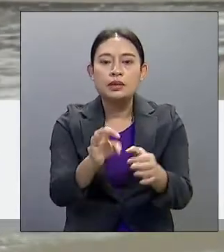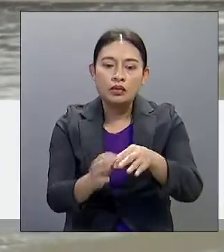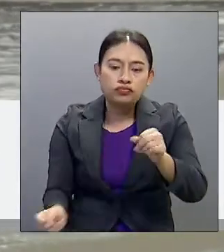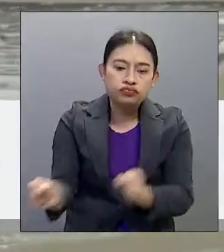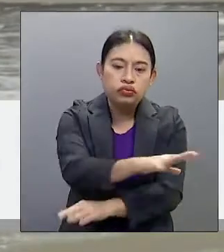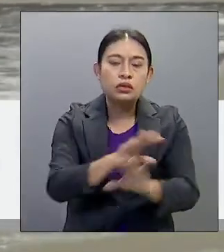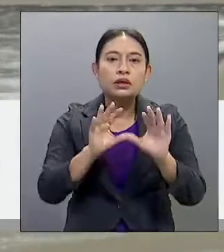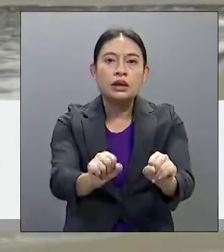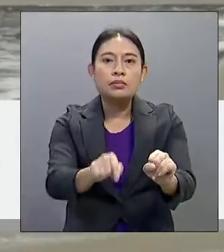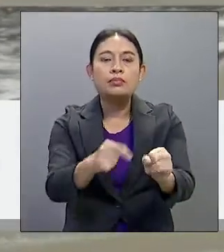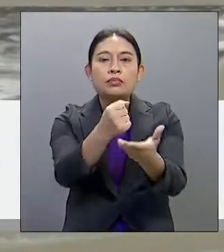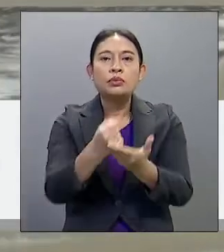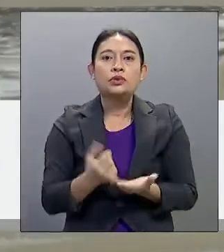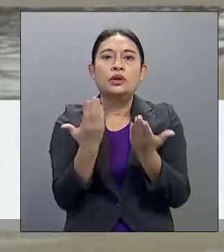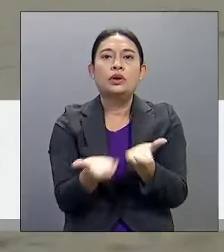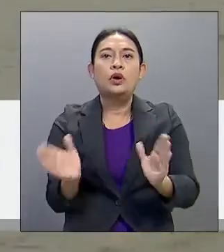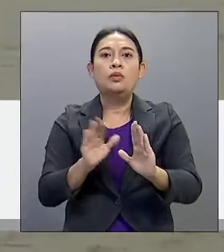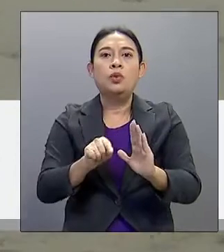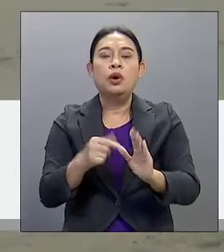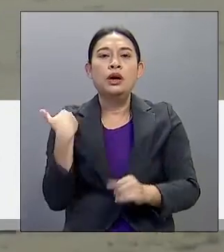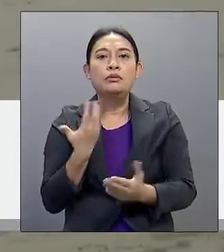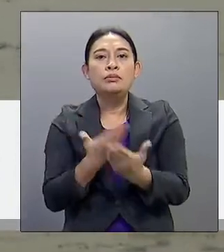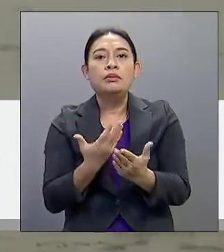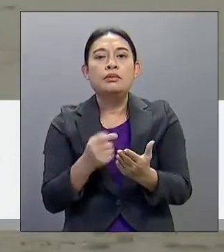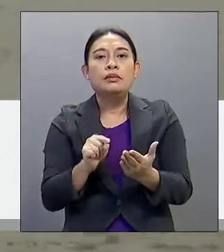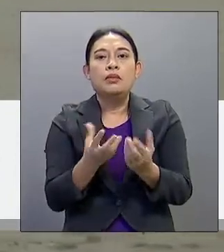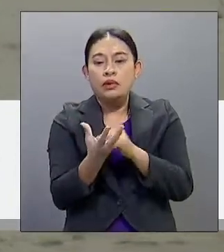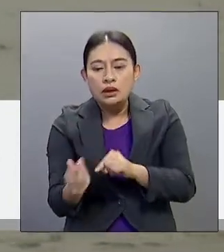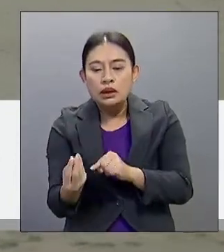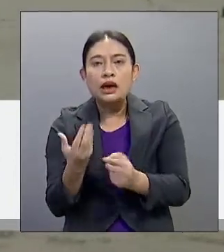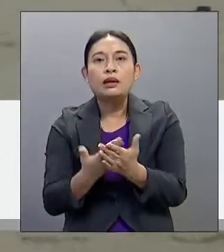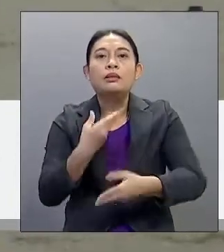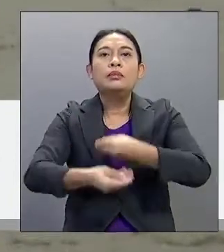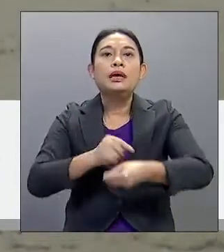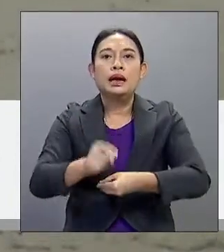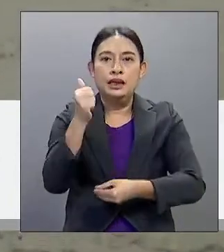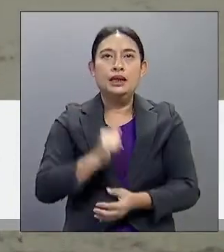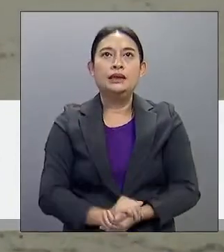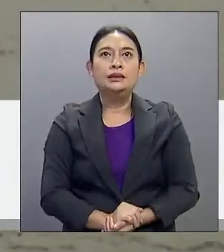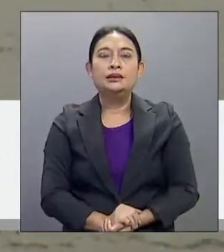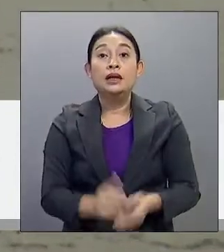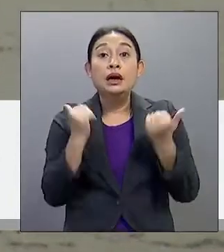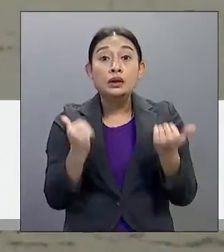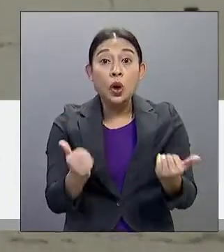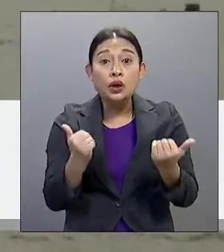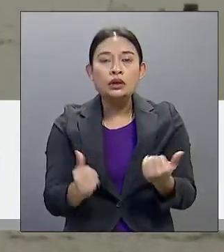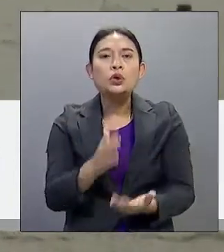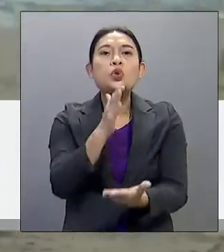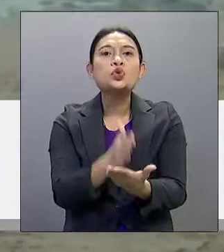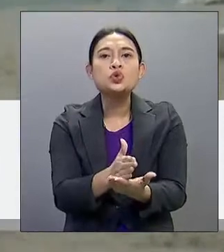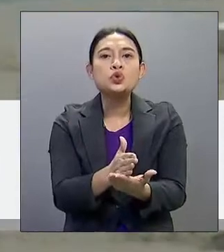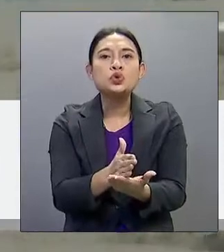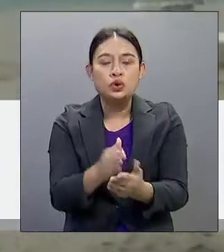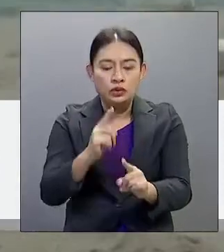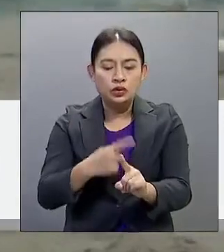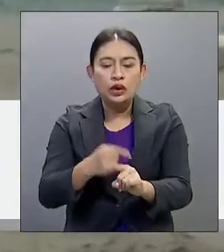วและในบางวันก็มีเหลือพอสำหรับส่งขายอีกด้วยทั้งนี้ชาวบ้านชาวประมงพื้นบ้านเองก็ต้องหยุดทำประมงชั่วคราวในระยะ